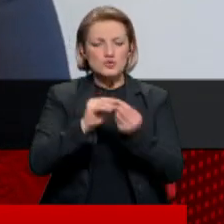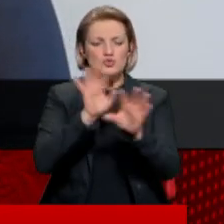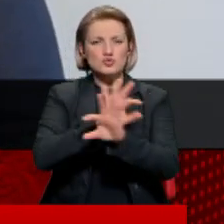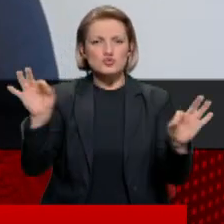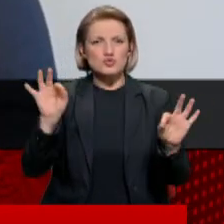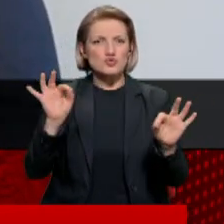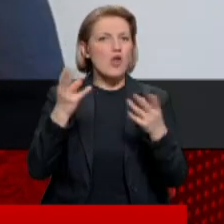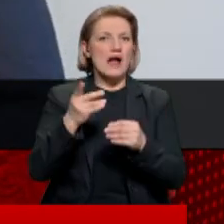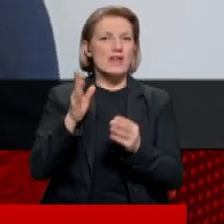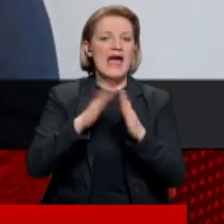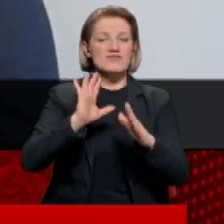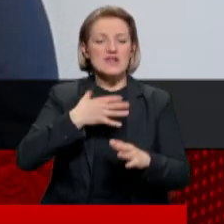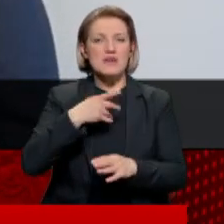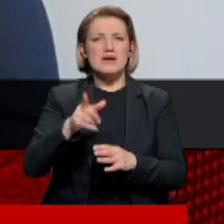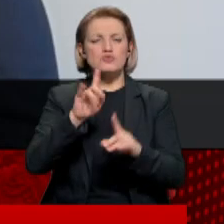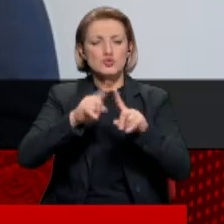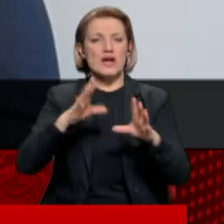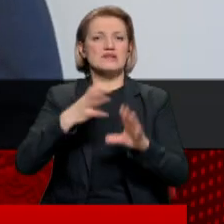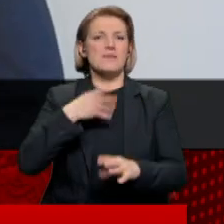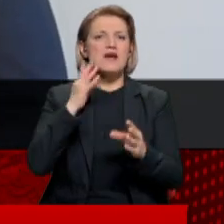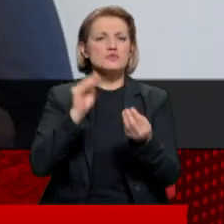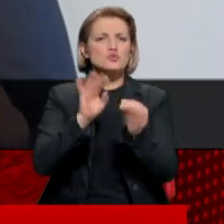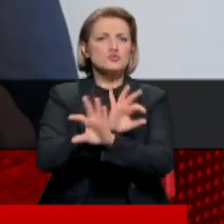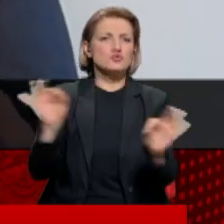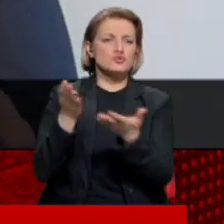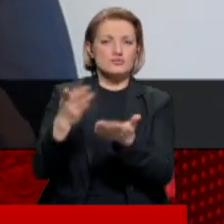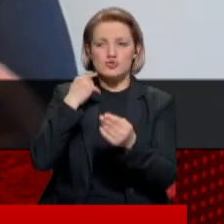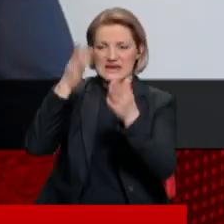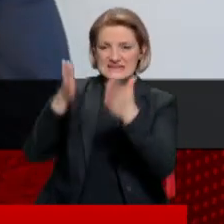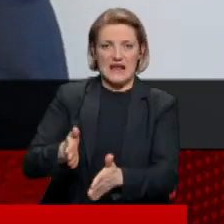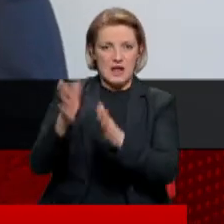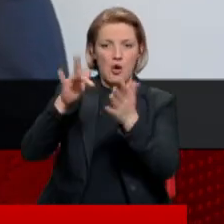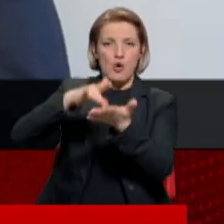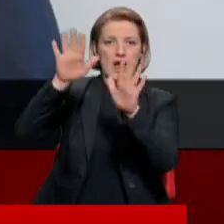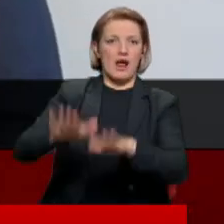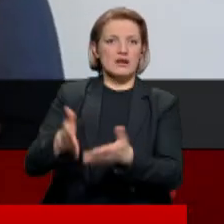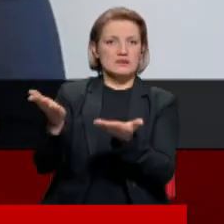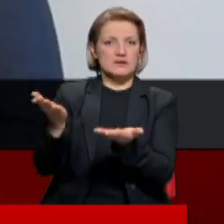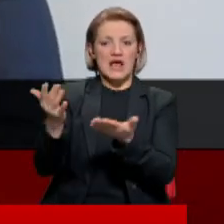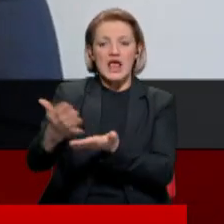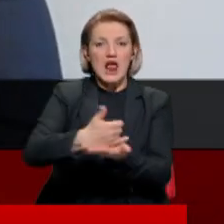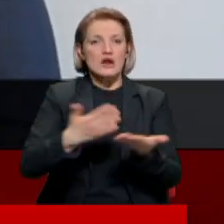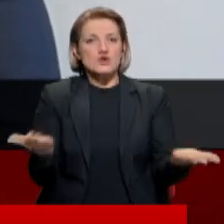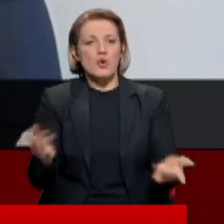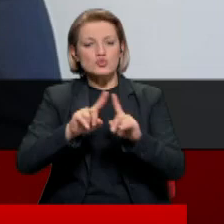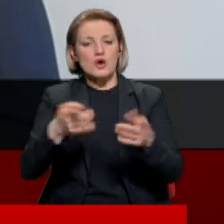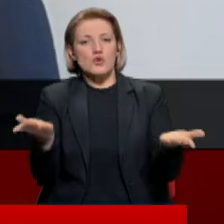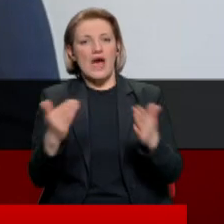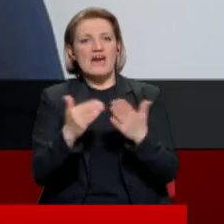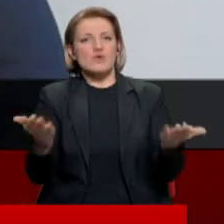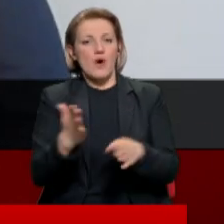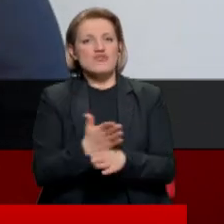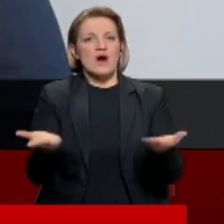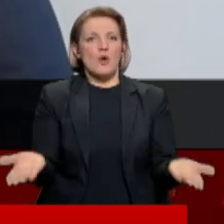sahibi, dükkan sahibi. En masum olan. E şimdi bu insanlar kaldı ortada. Gelirleri yok, dükkanları yok, evleri